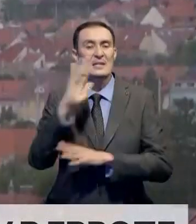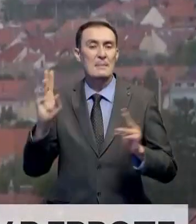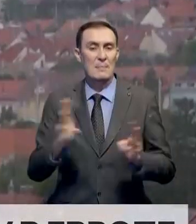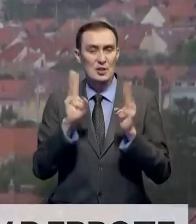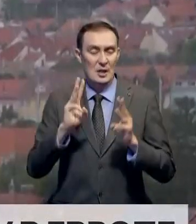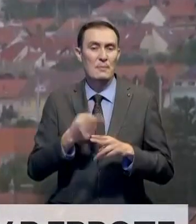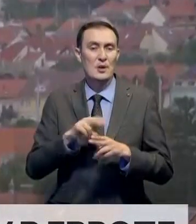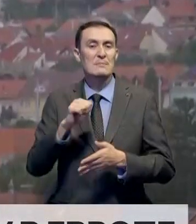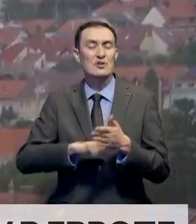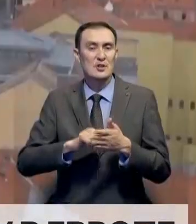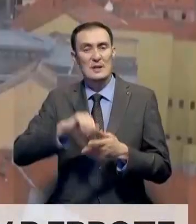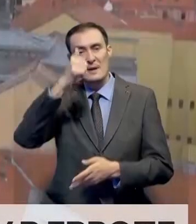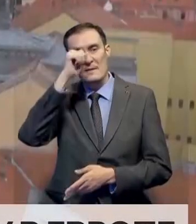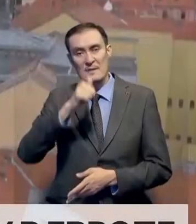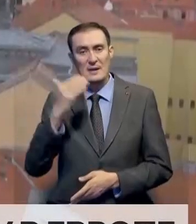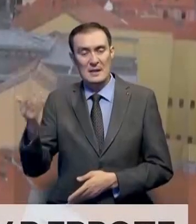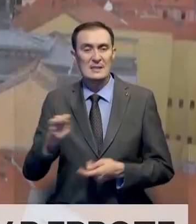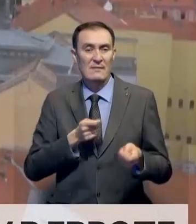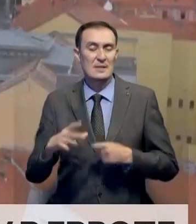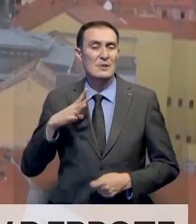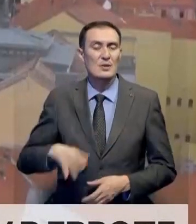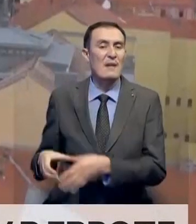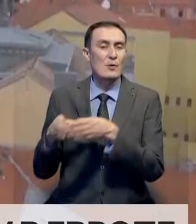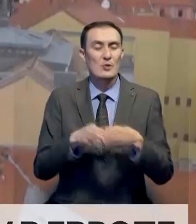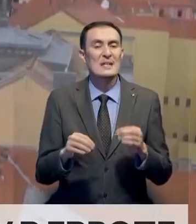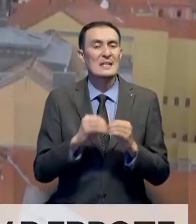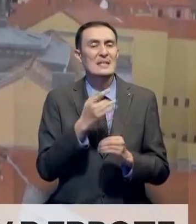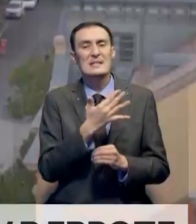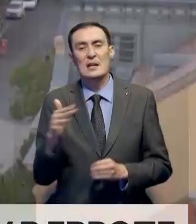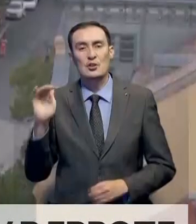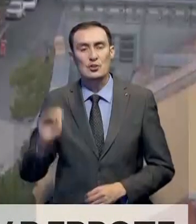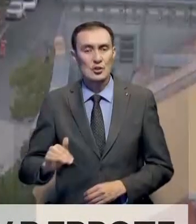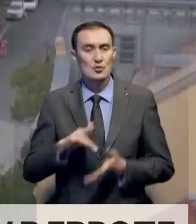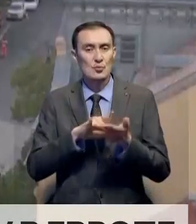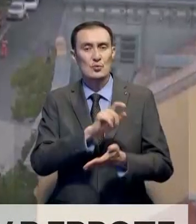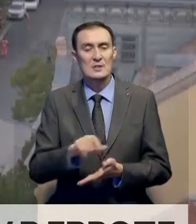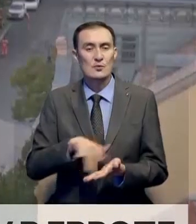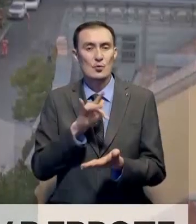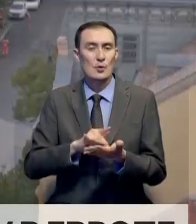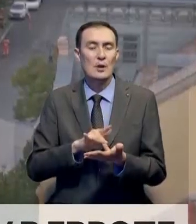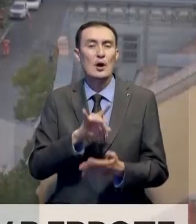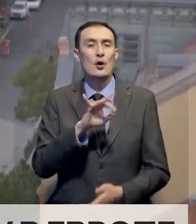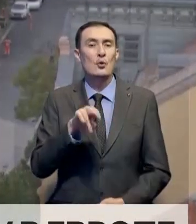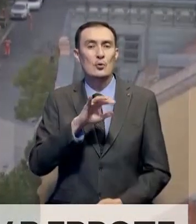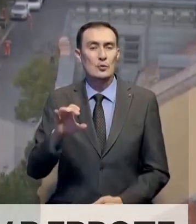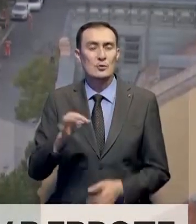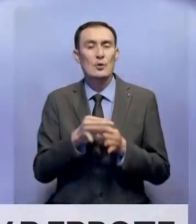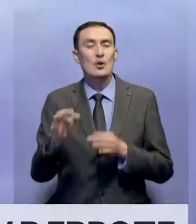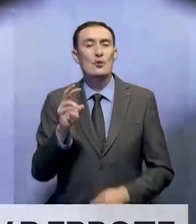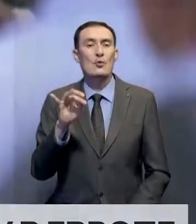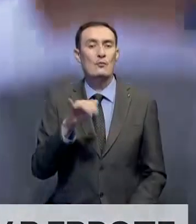пожары. По этой же причине властям пришлось эвакуировать десятки тысяч туристов из Родоса и